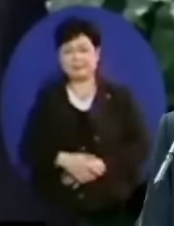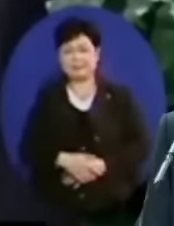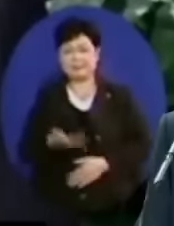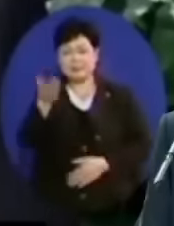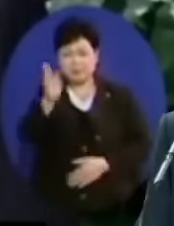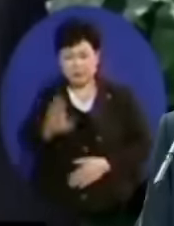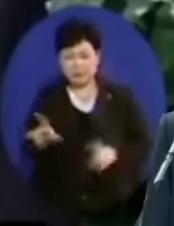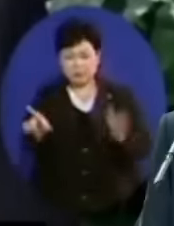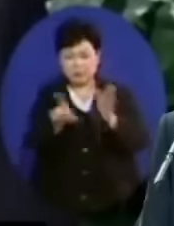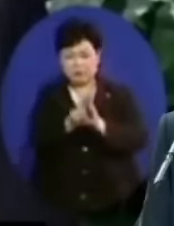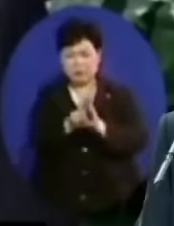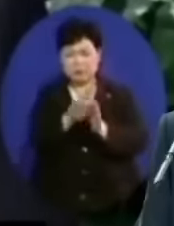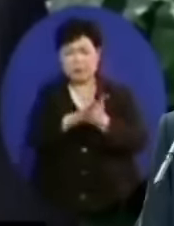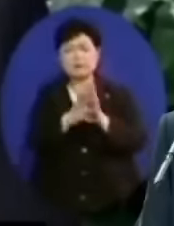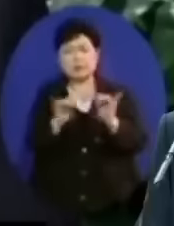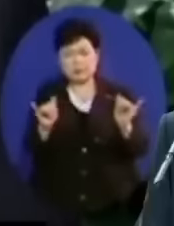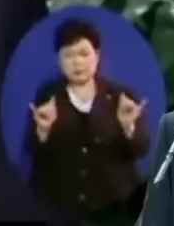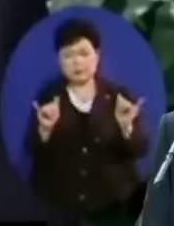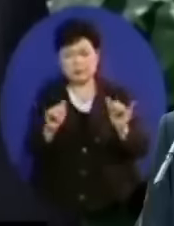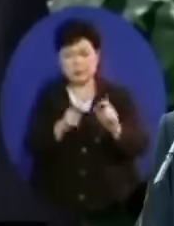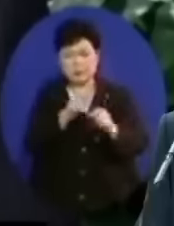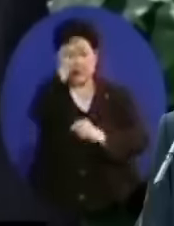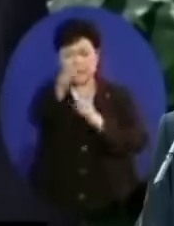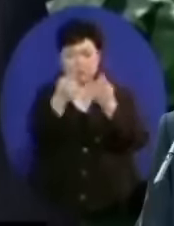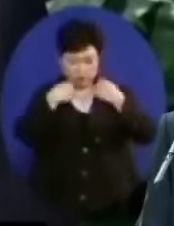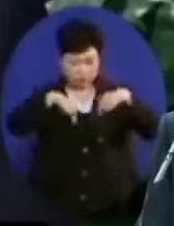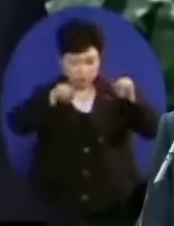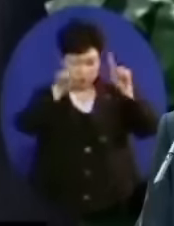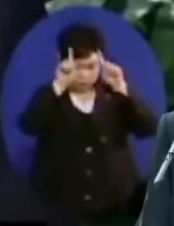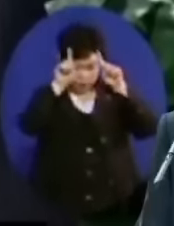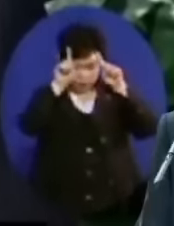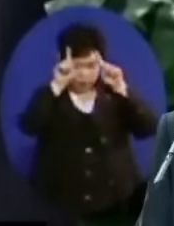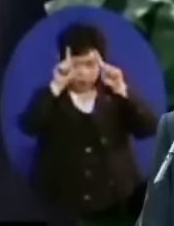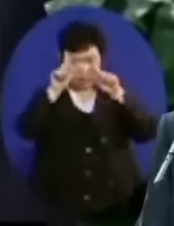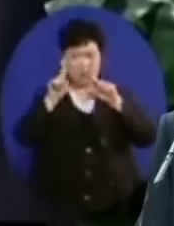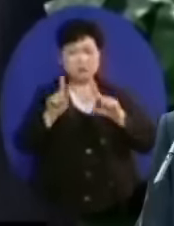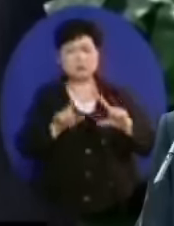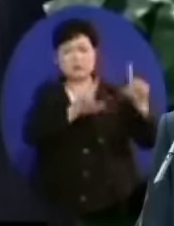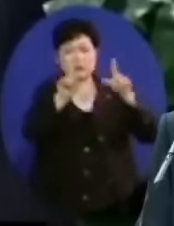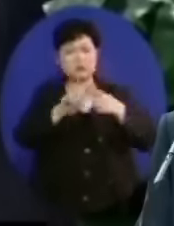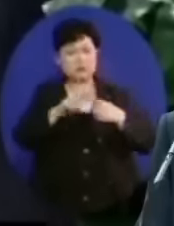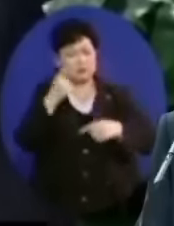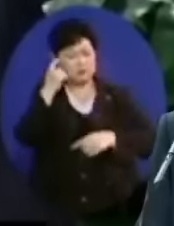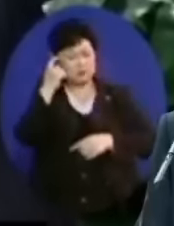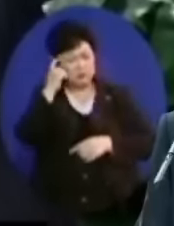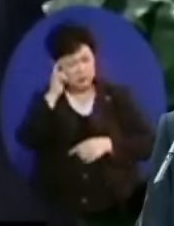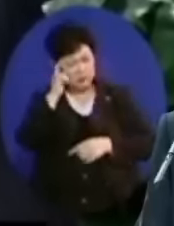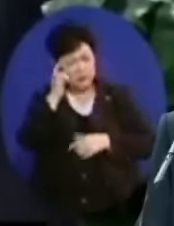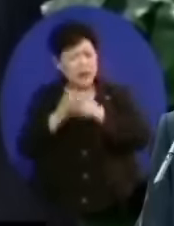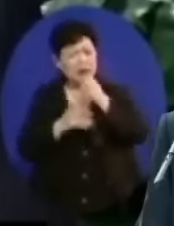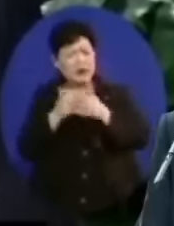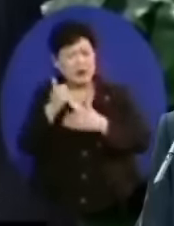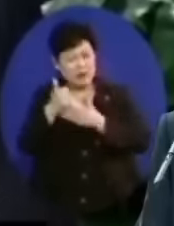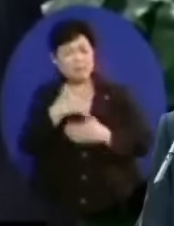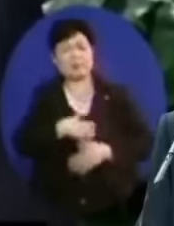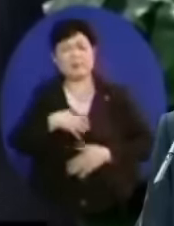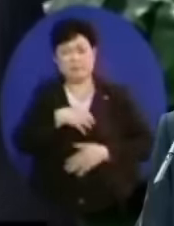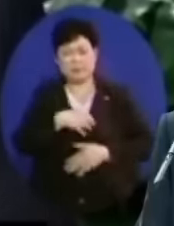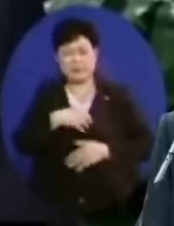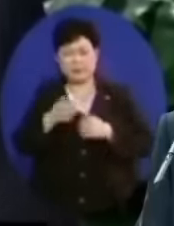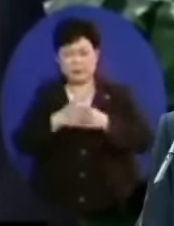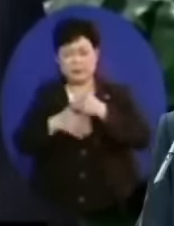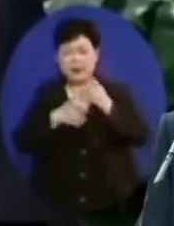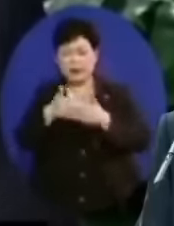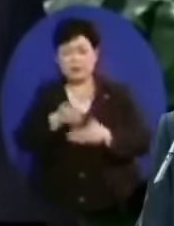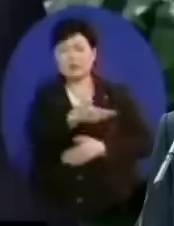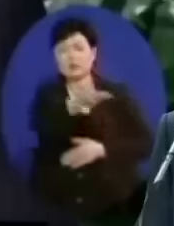그런데 믿지 않은 자는 영원히 지옥에서 불탈걸 생할 때 괴롭지 않습니까? 하나님이 우리를 얼마나